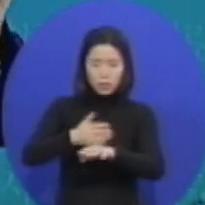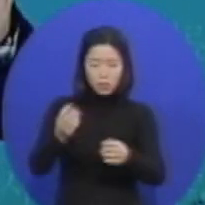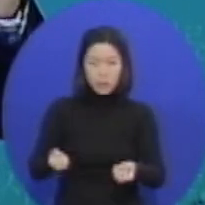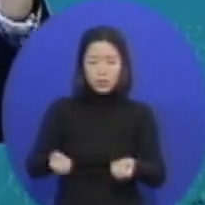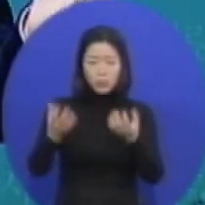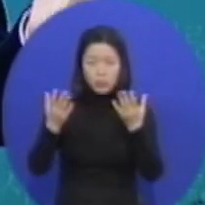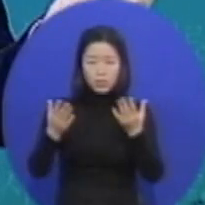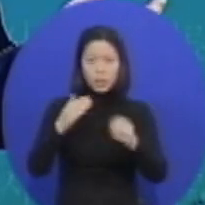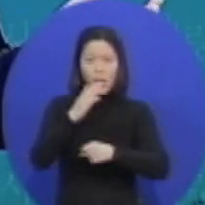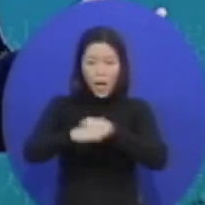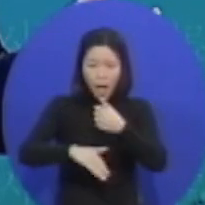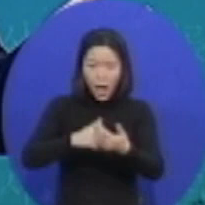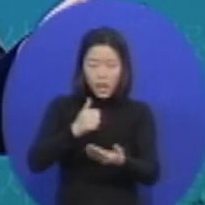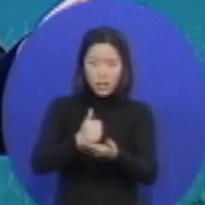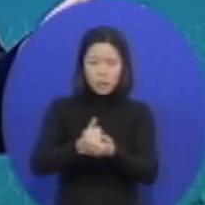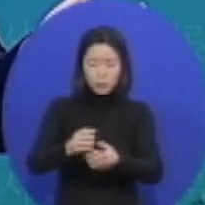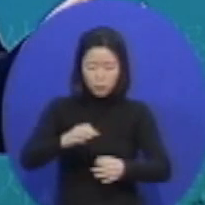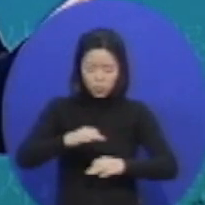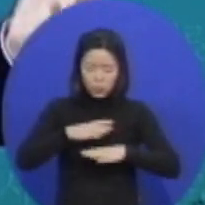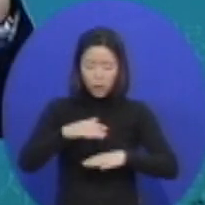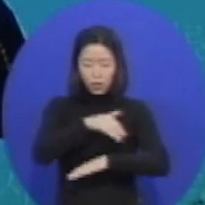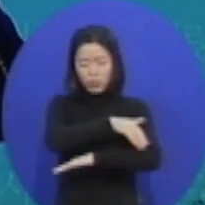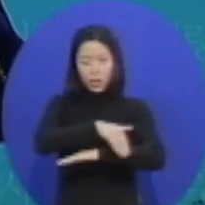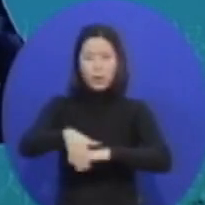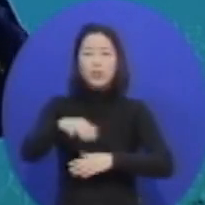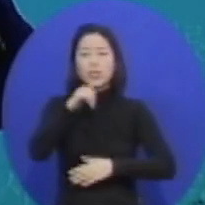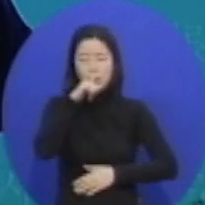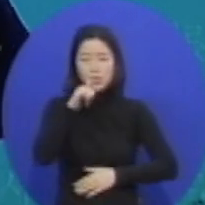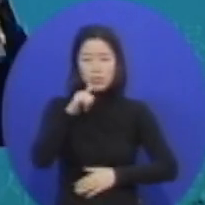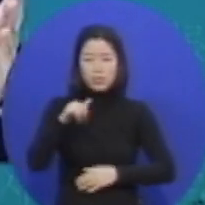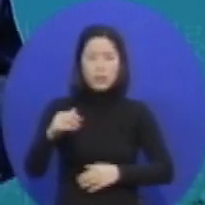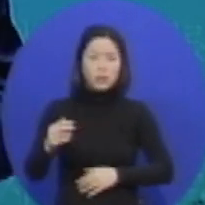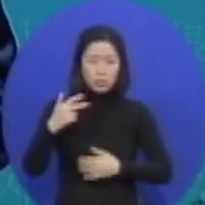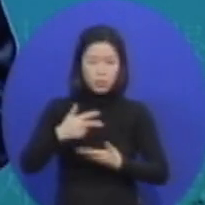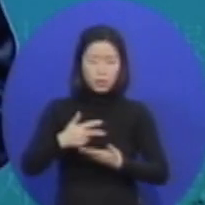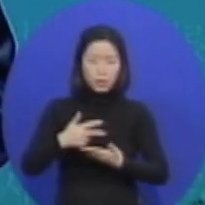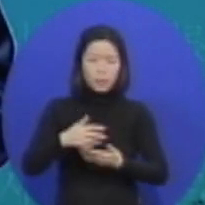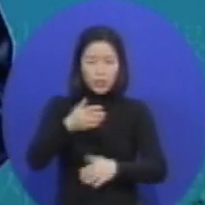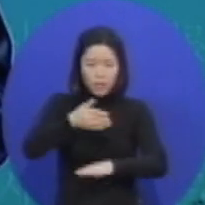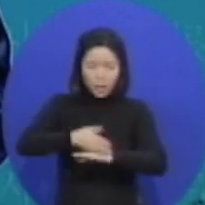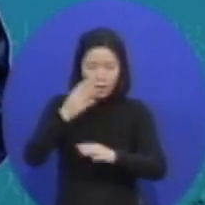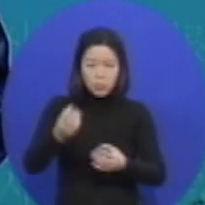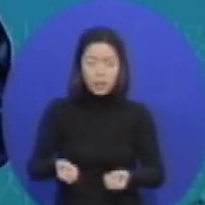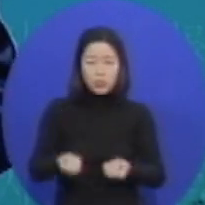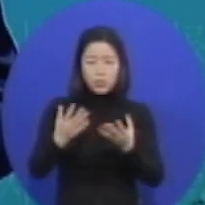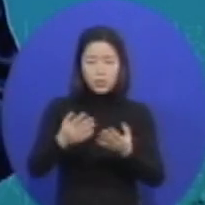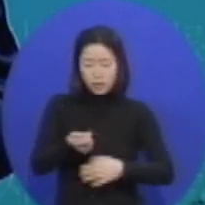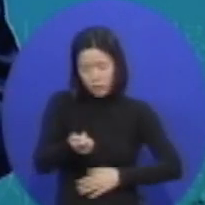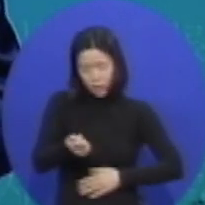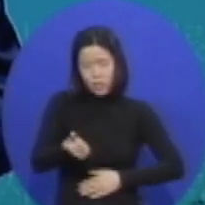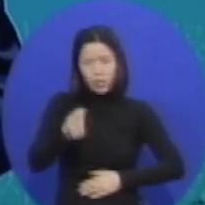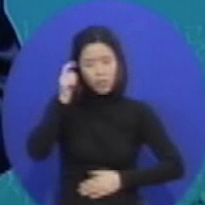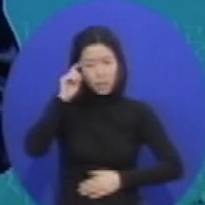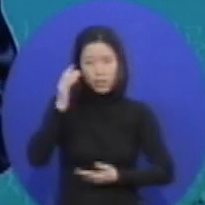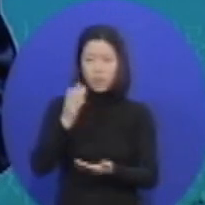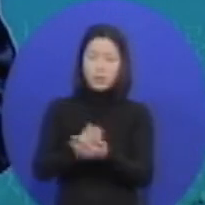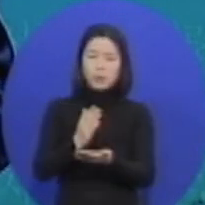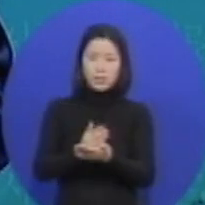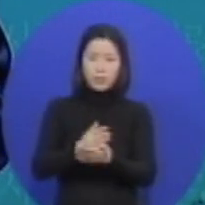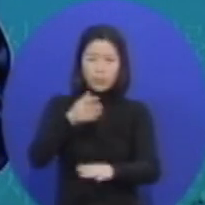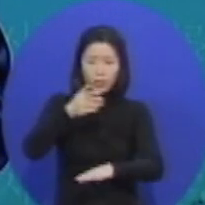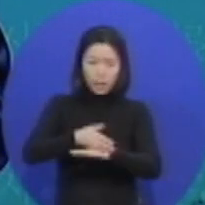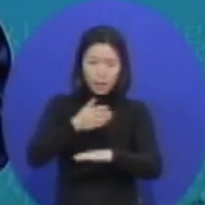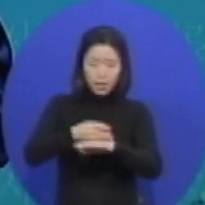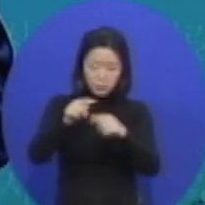하나님의 놀라운 계획이 있는 주 일이에요 감사 주일을 절대로 작게 여기 시면 안됩니다 감사 카드 를 기록해